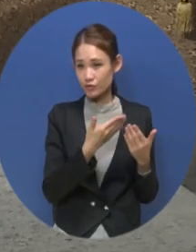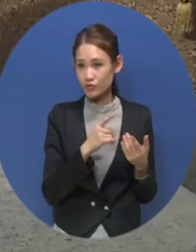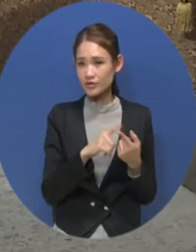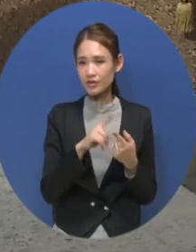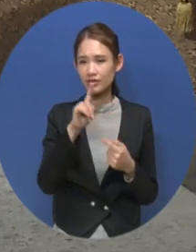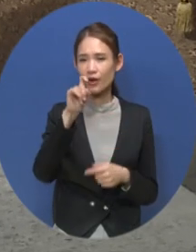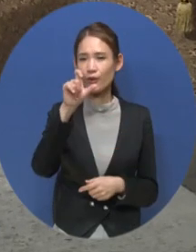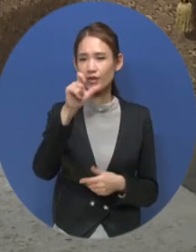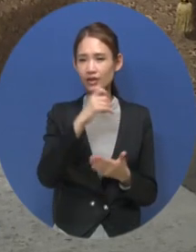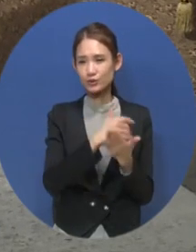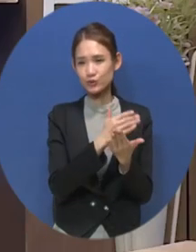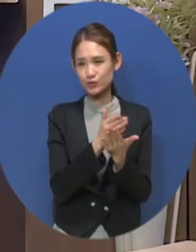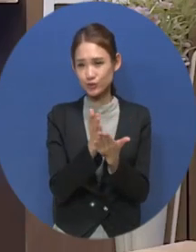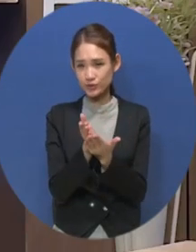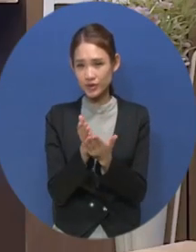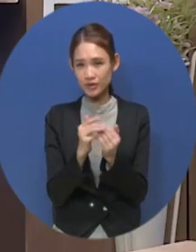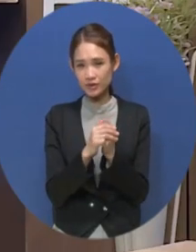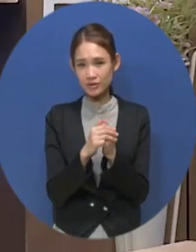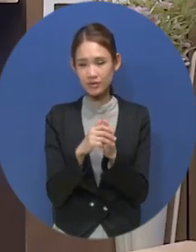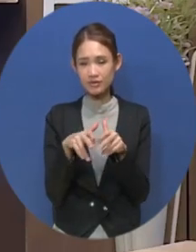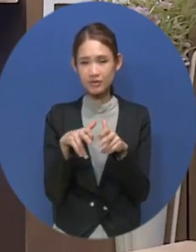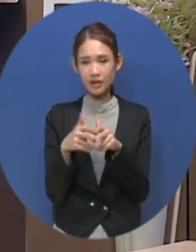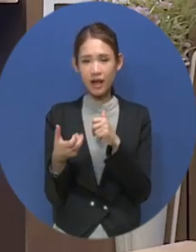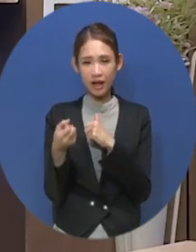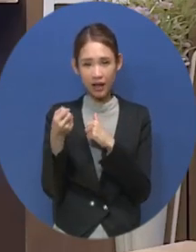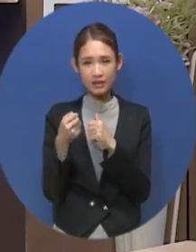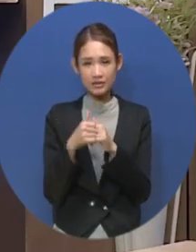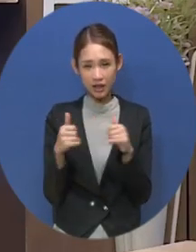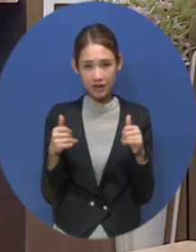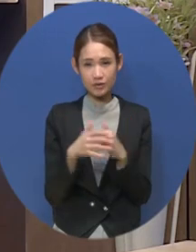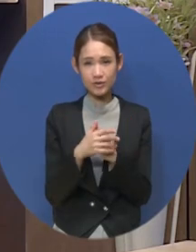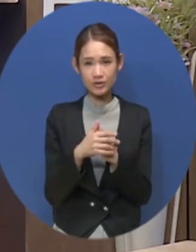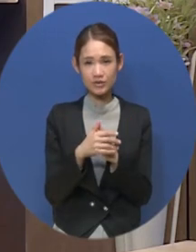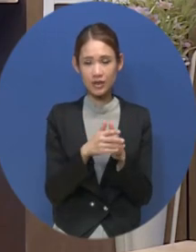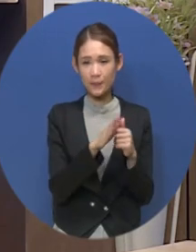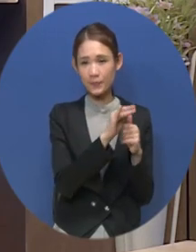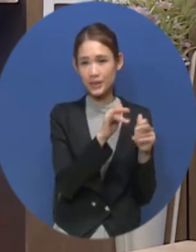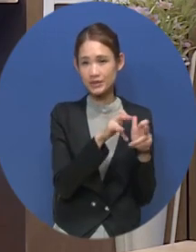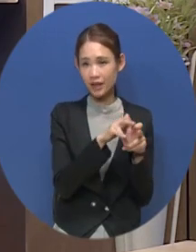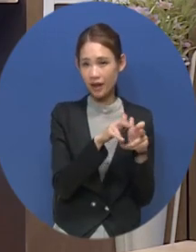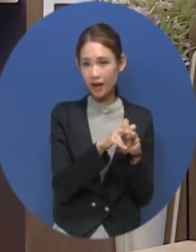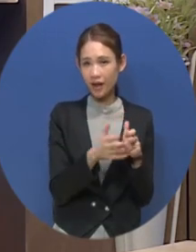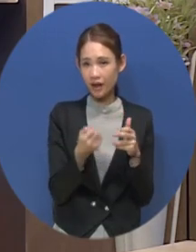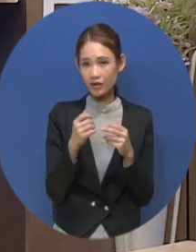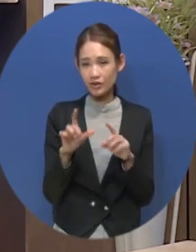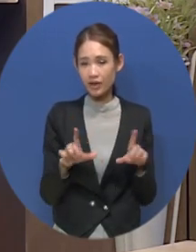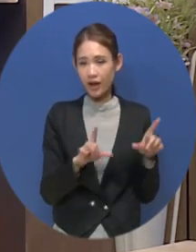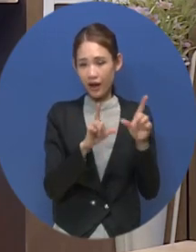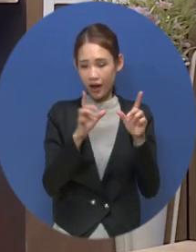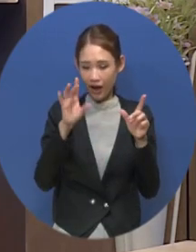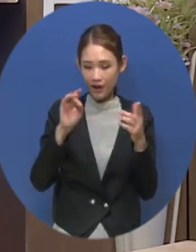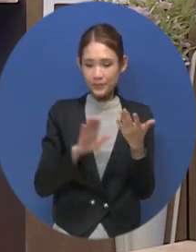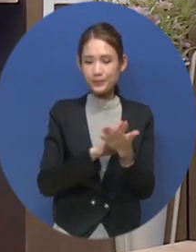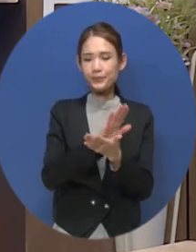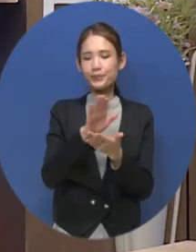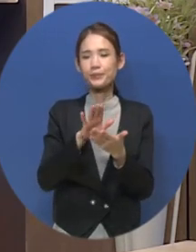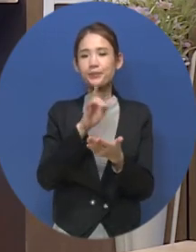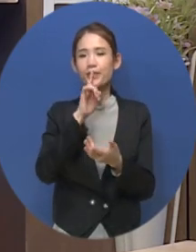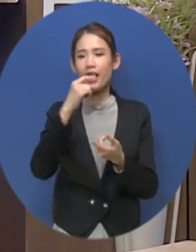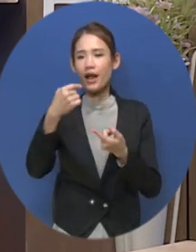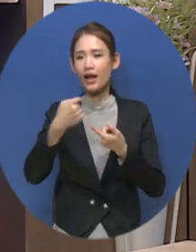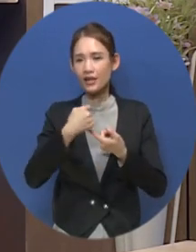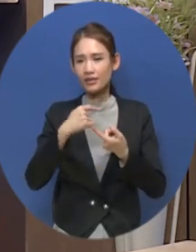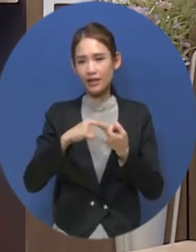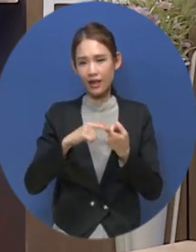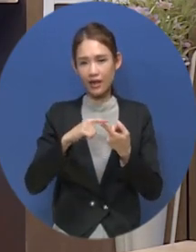15개 유형 이외에 장애를 가진 분들 뿐만 아니라 또 예. 비장애인 분들까지 어우르는 정말 예, 말 그대로